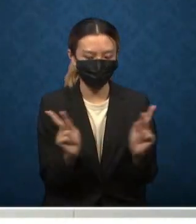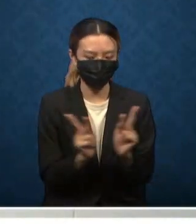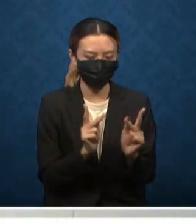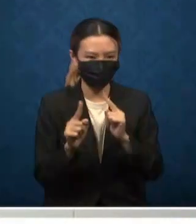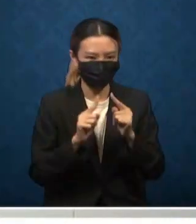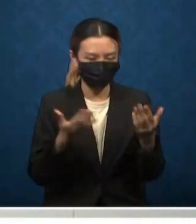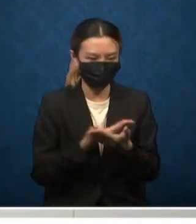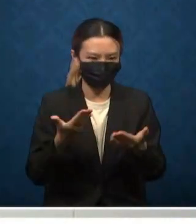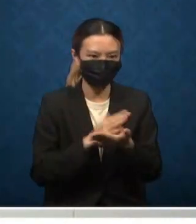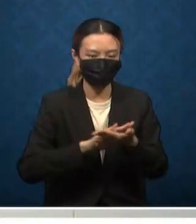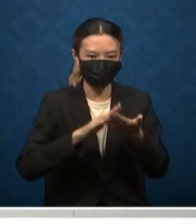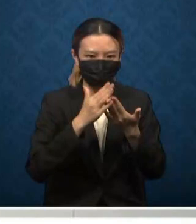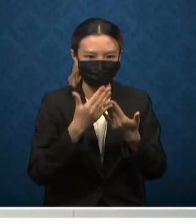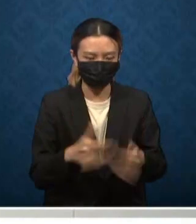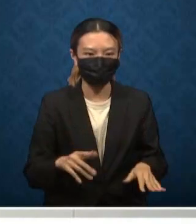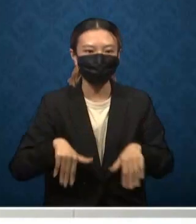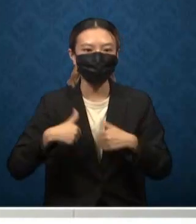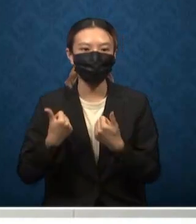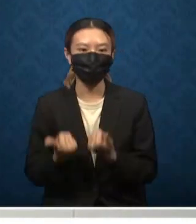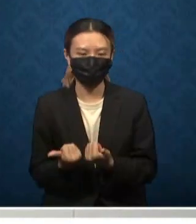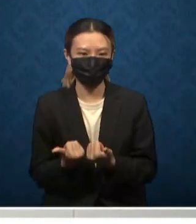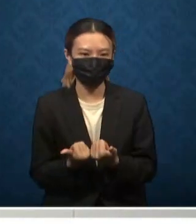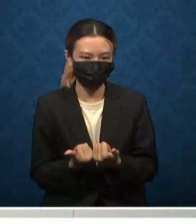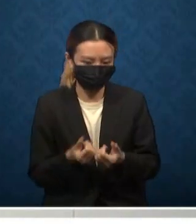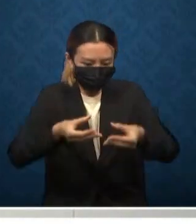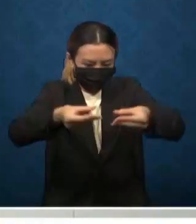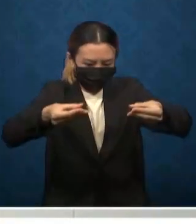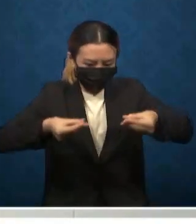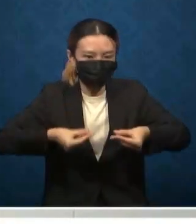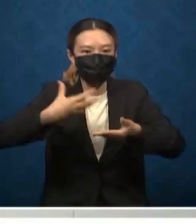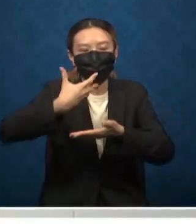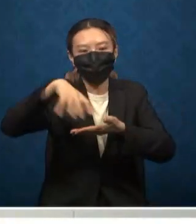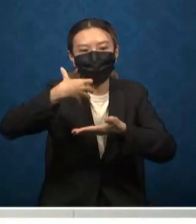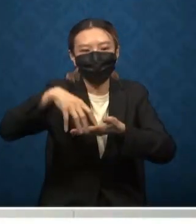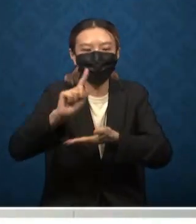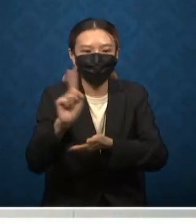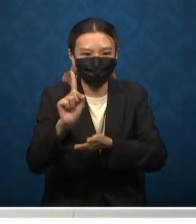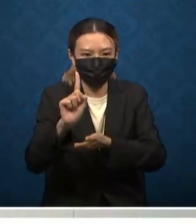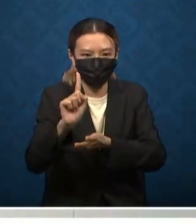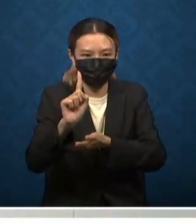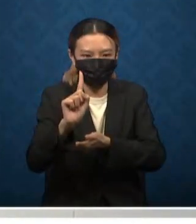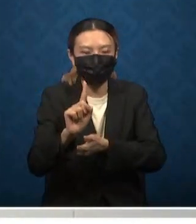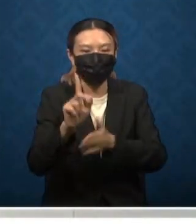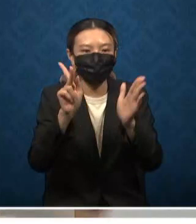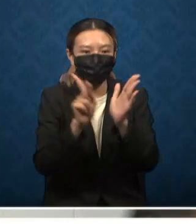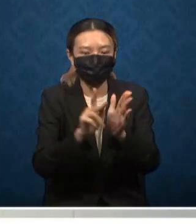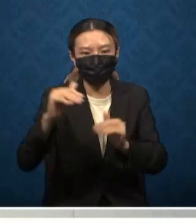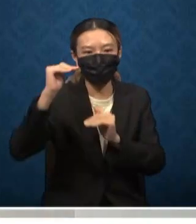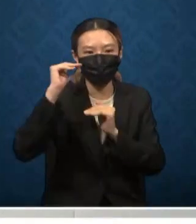จึงขอรายงานผลการที่นักศึกษาต่อที่ประชุมสภาตามคลองครับการประชุมที่สภา